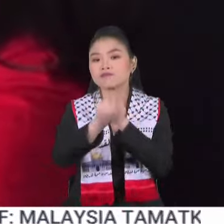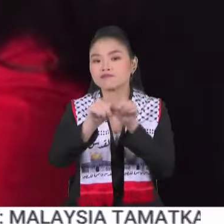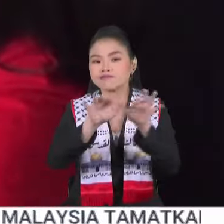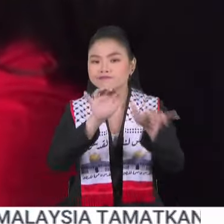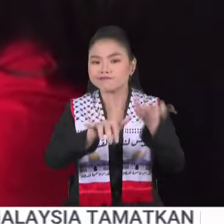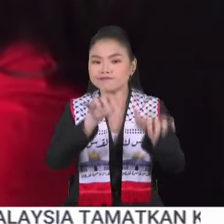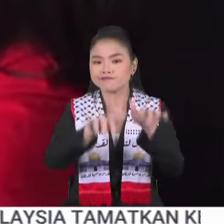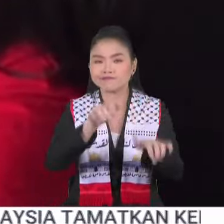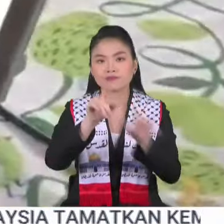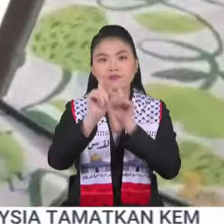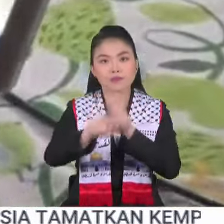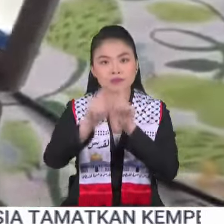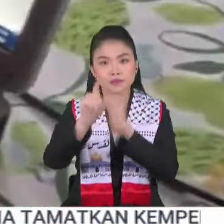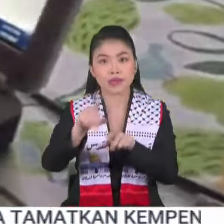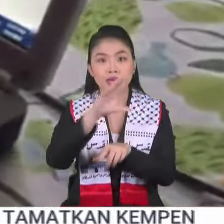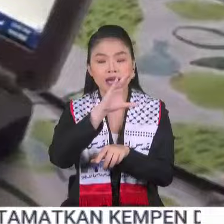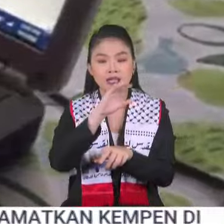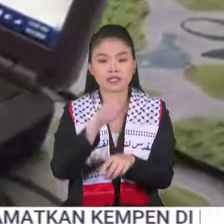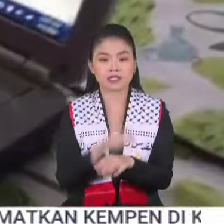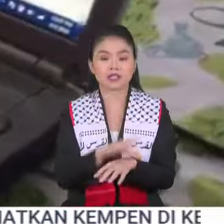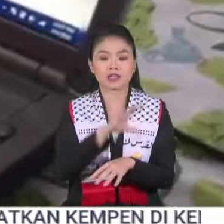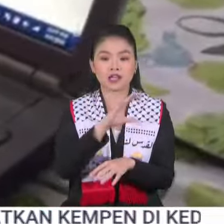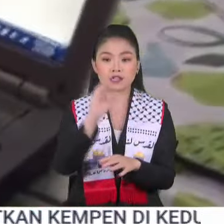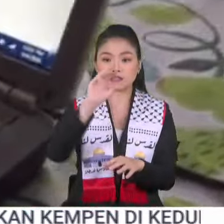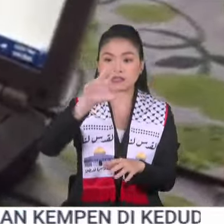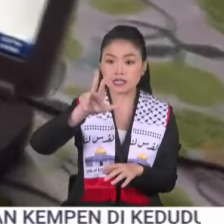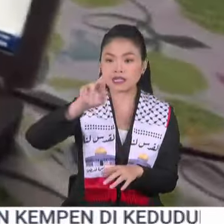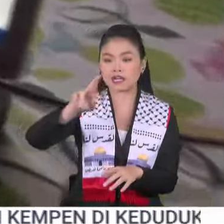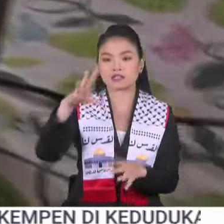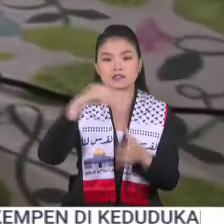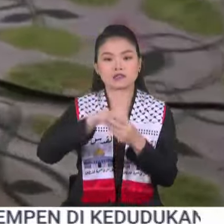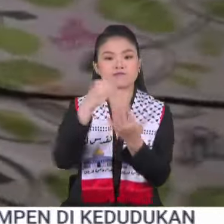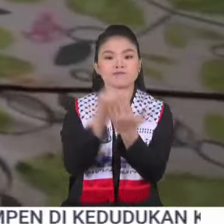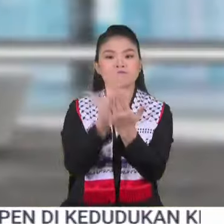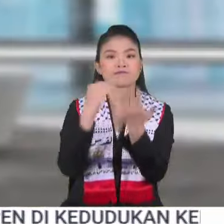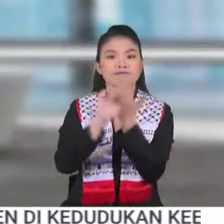bersifat provokatif dan 3R di media sosial.